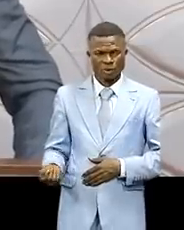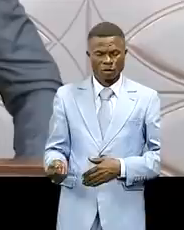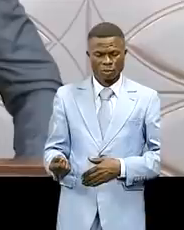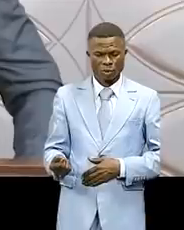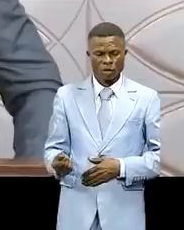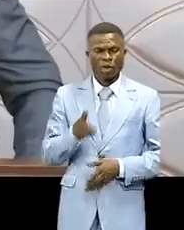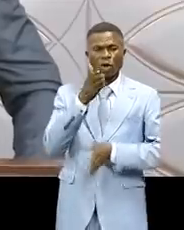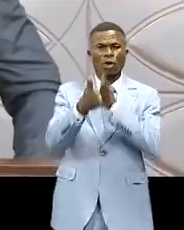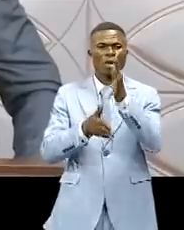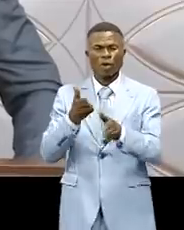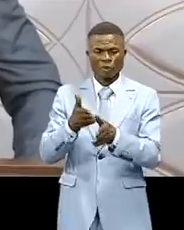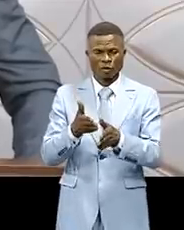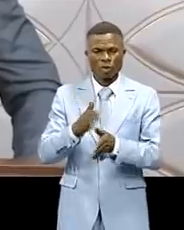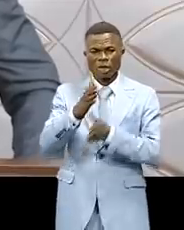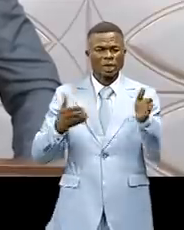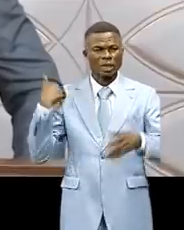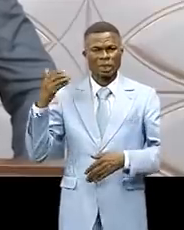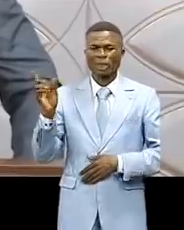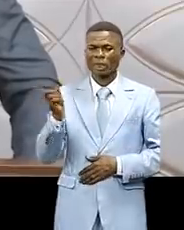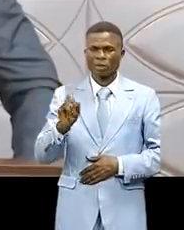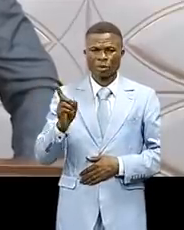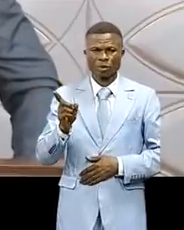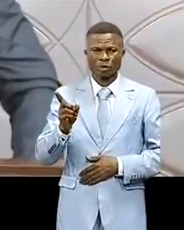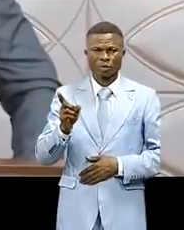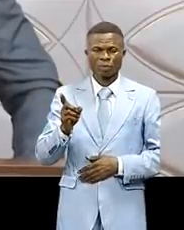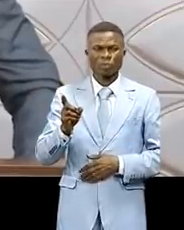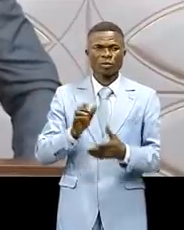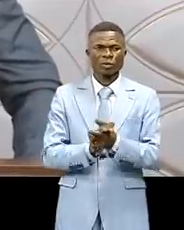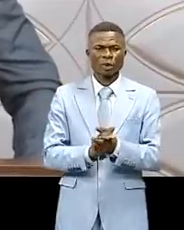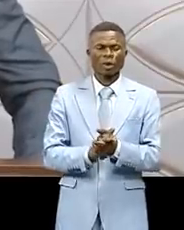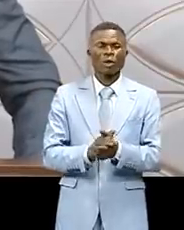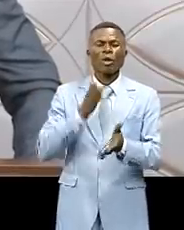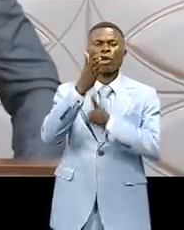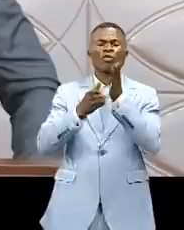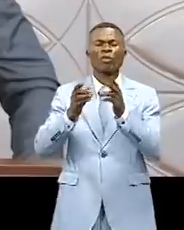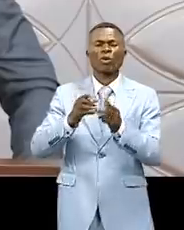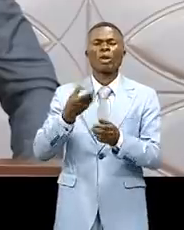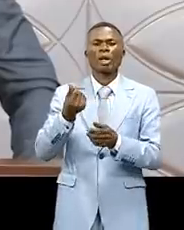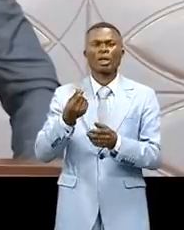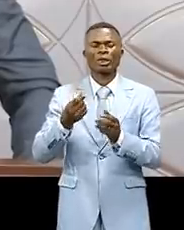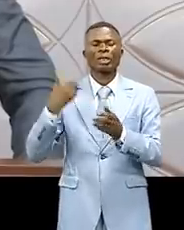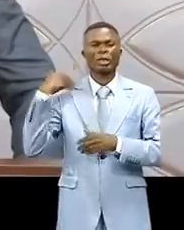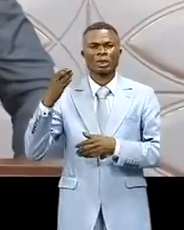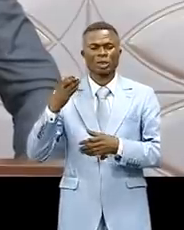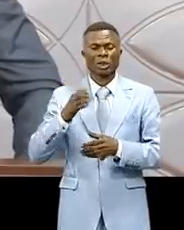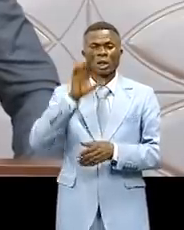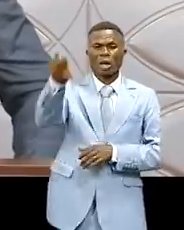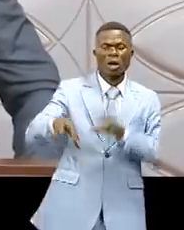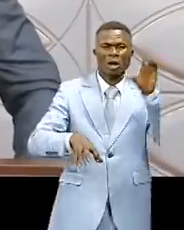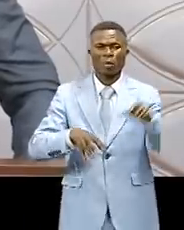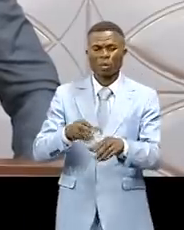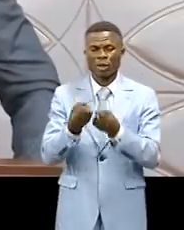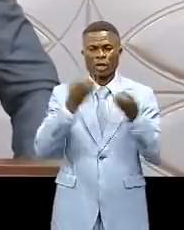des deniers publics de l'évasion des capitaux de la réduit sillages des ressources